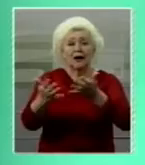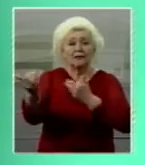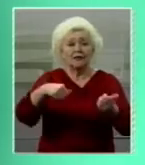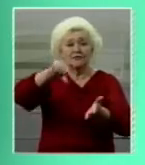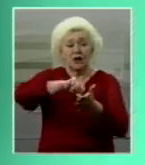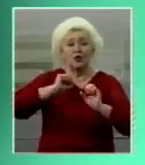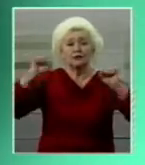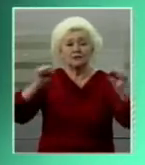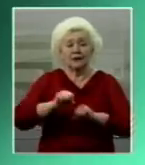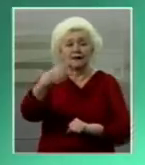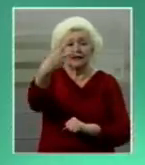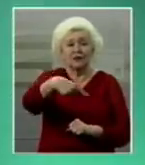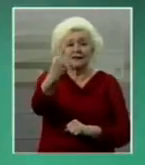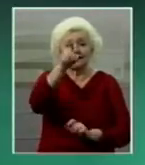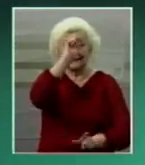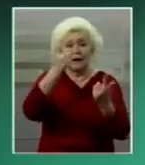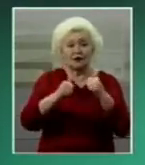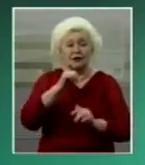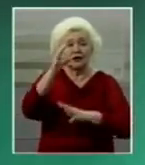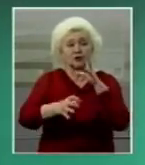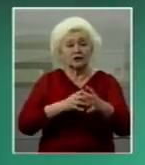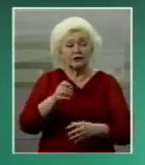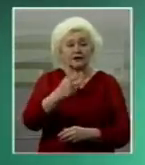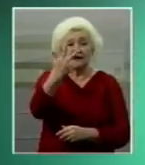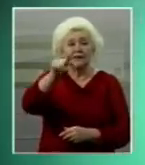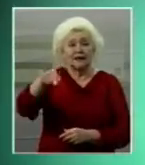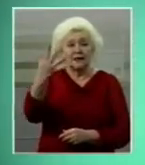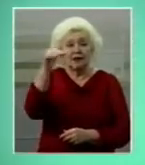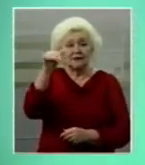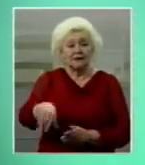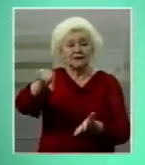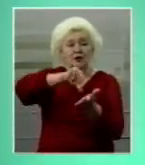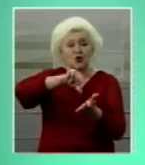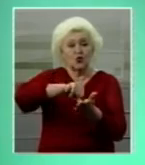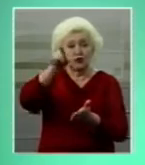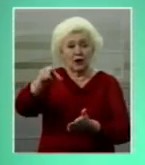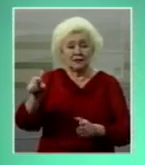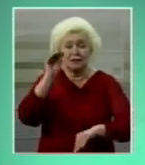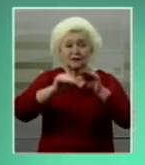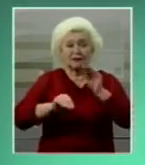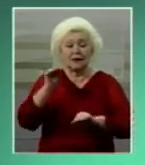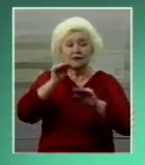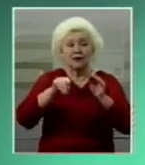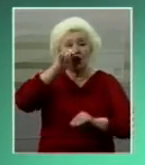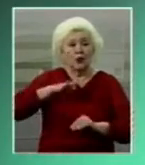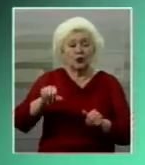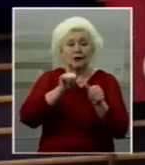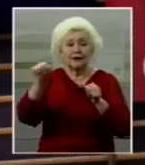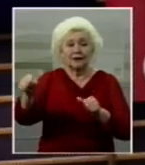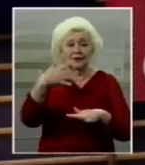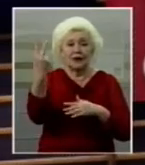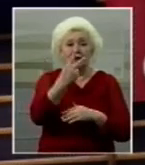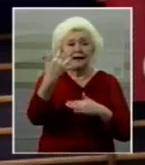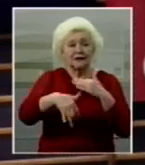участь спортсмени із 21 країни світу, це 3,5 тисячі учасників. У складі збірної України, окрім двох